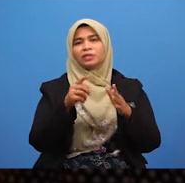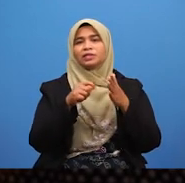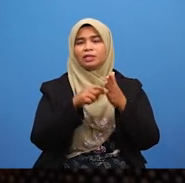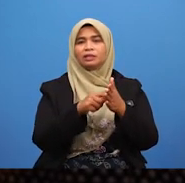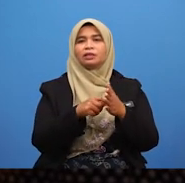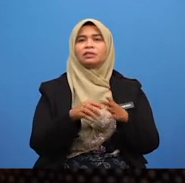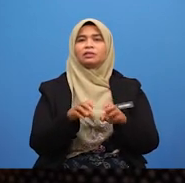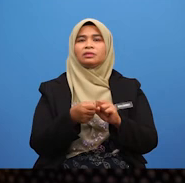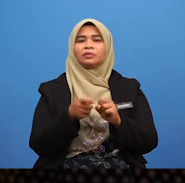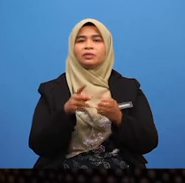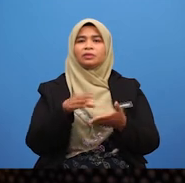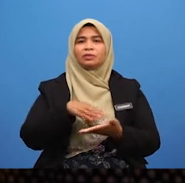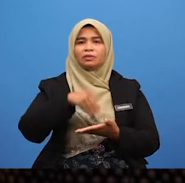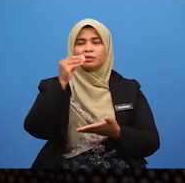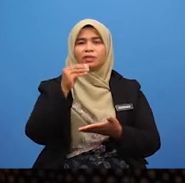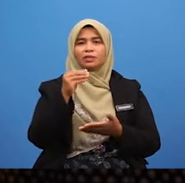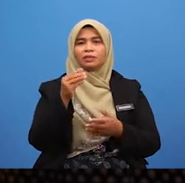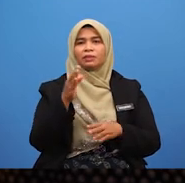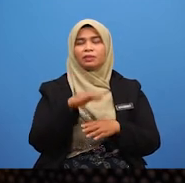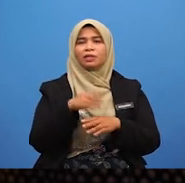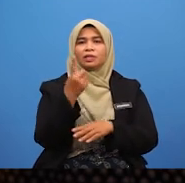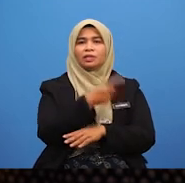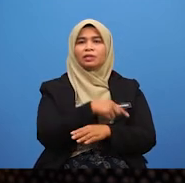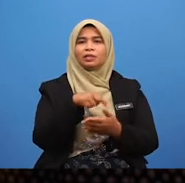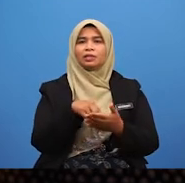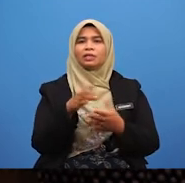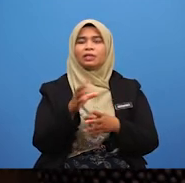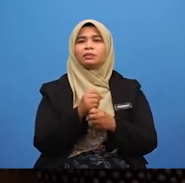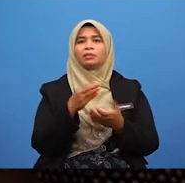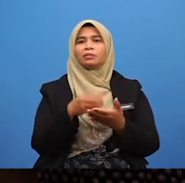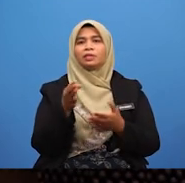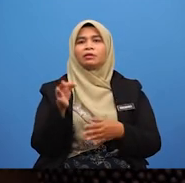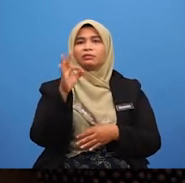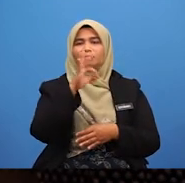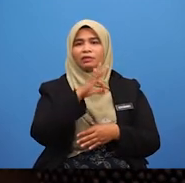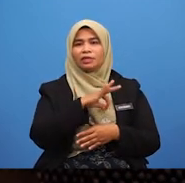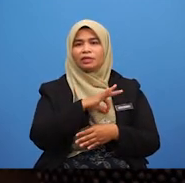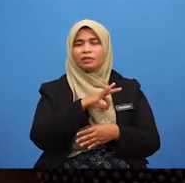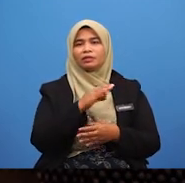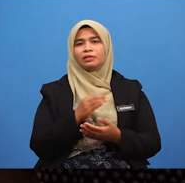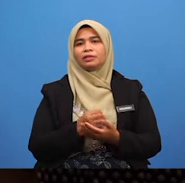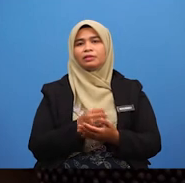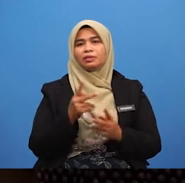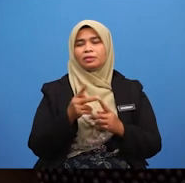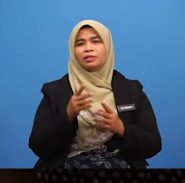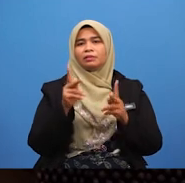kita pada hari ini dapat memberi manfaat kepada semua pelajar dan kita akan jumpa lagi